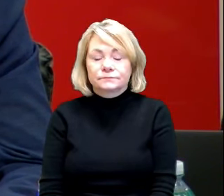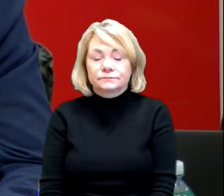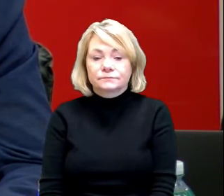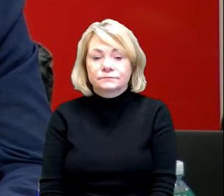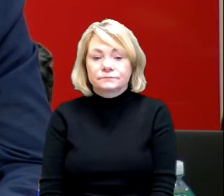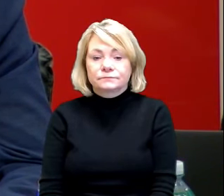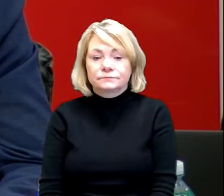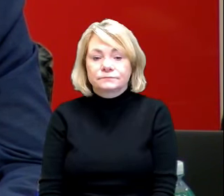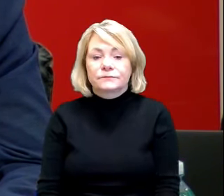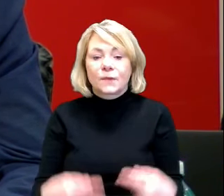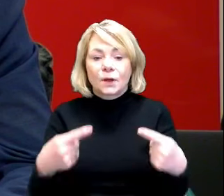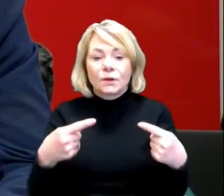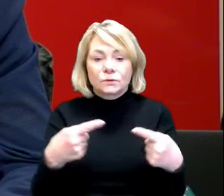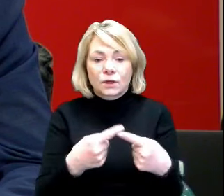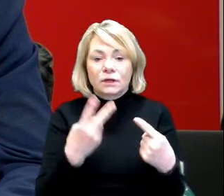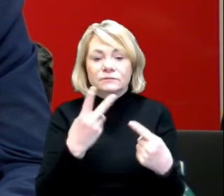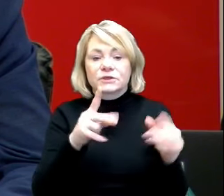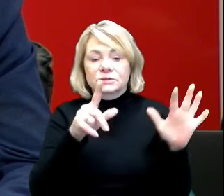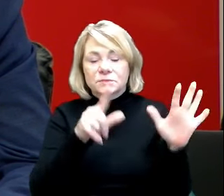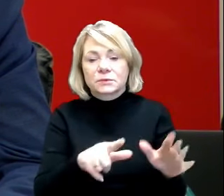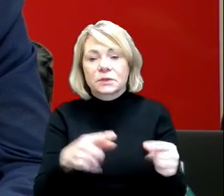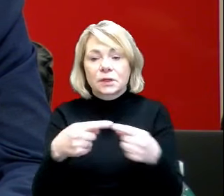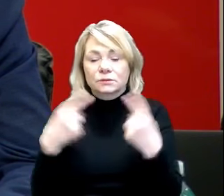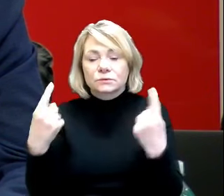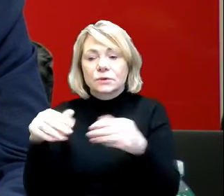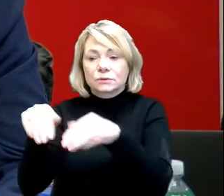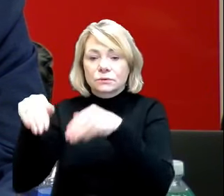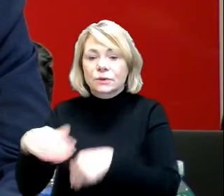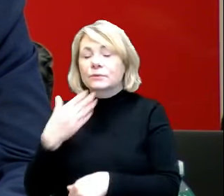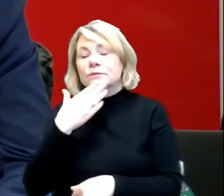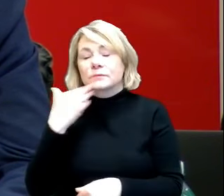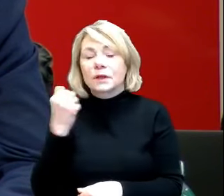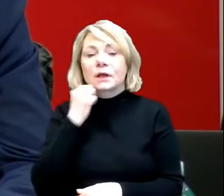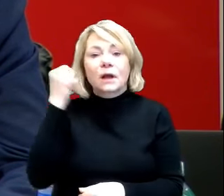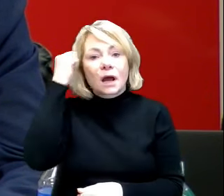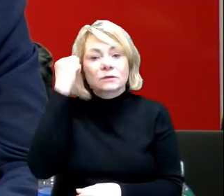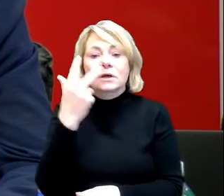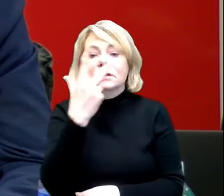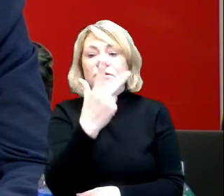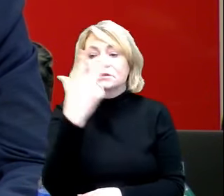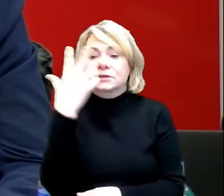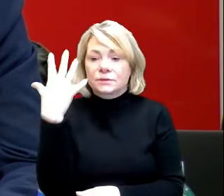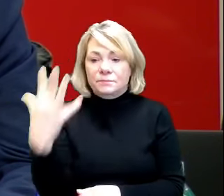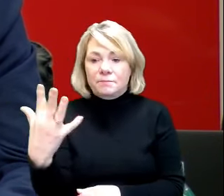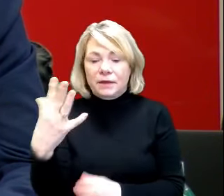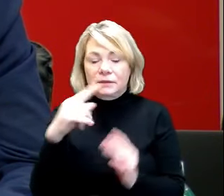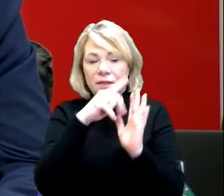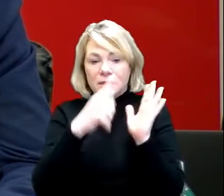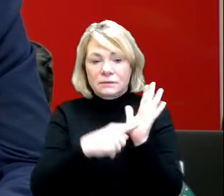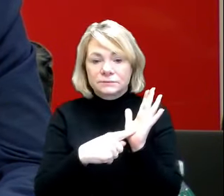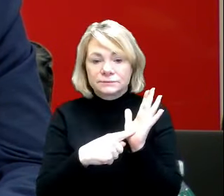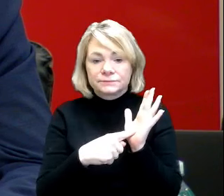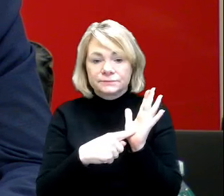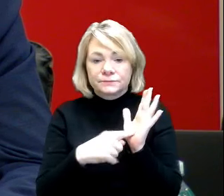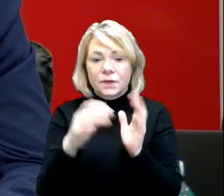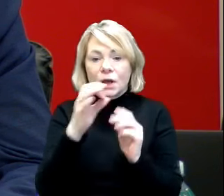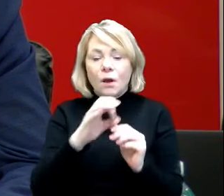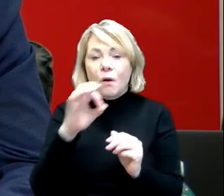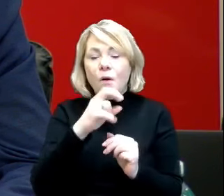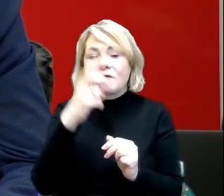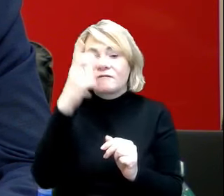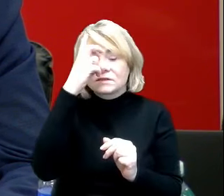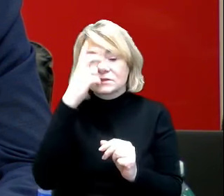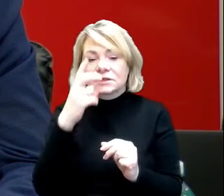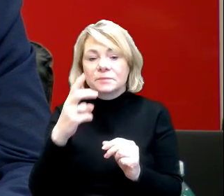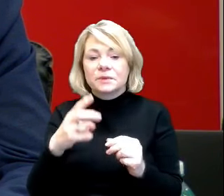už 27 prieš ir susilaikiusių nėra dėkoju 35 darbotvarkės klausimas dėl valstybinės žemės sklypo